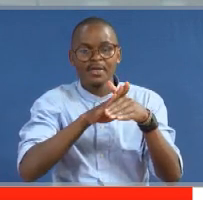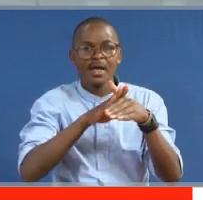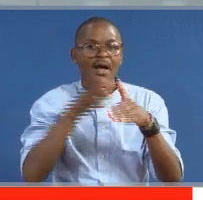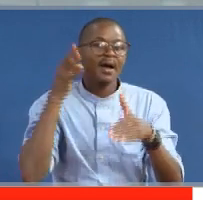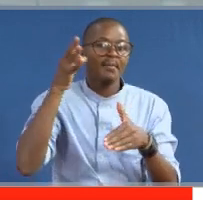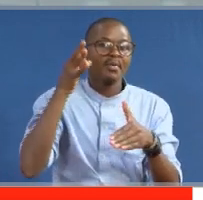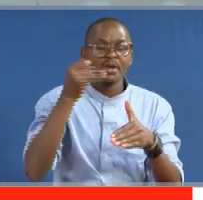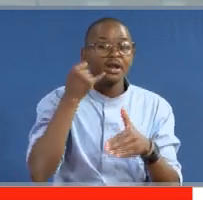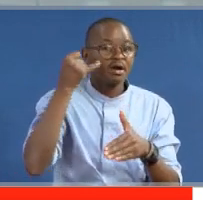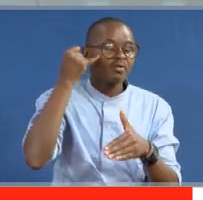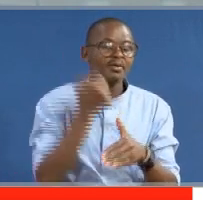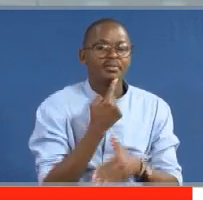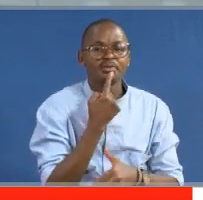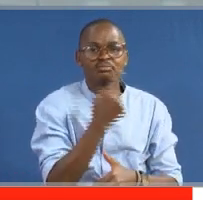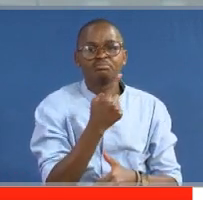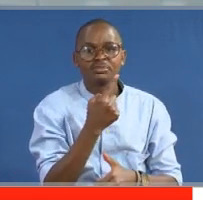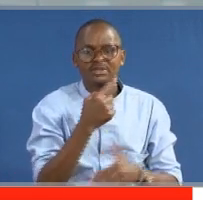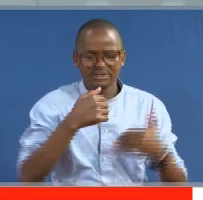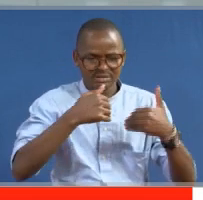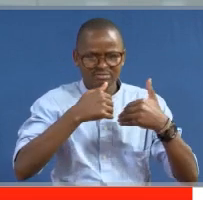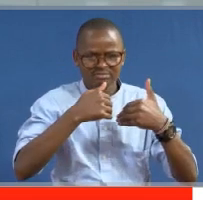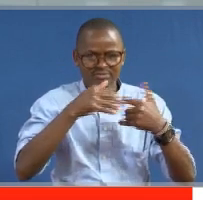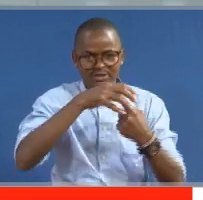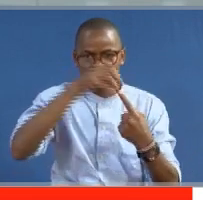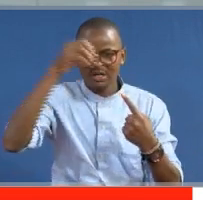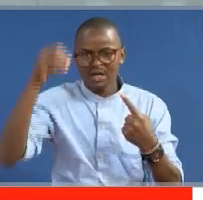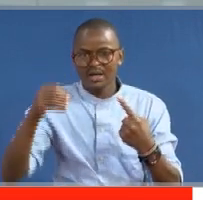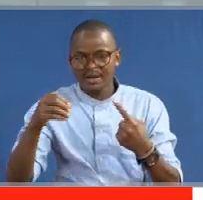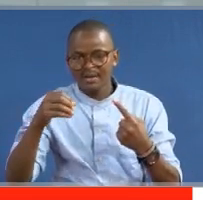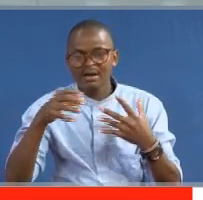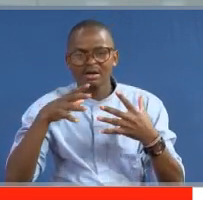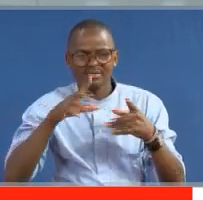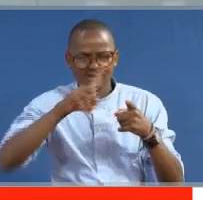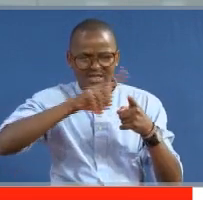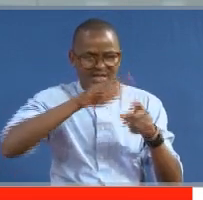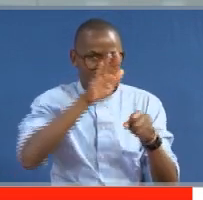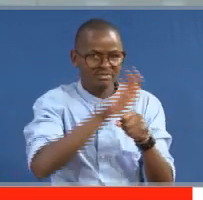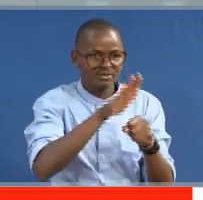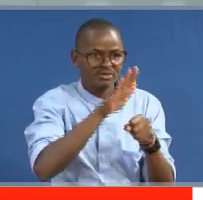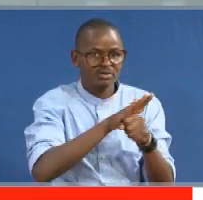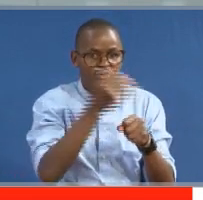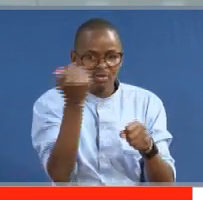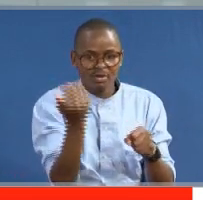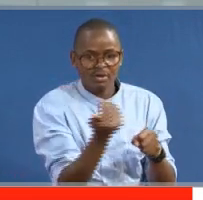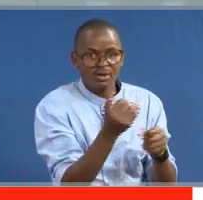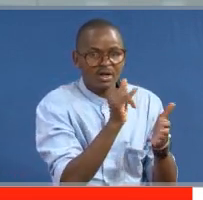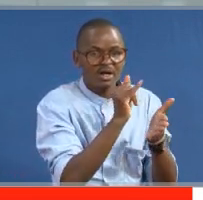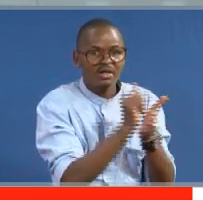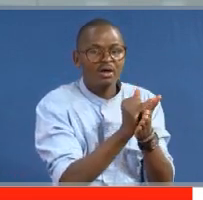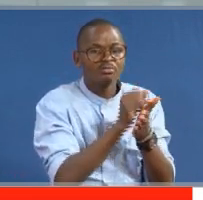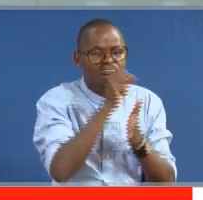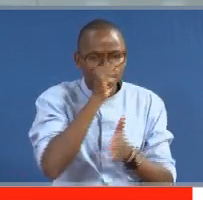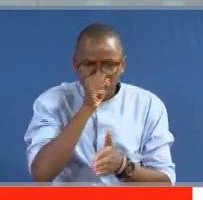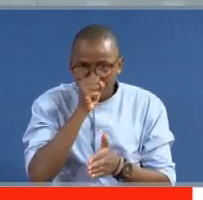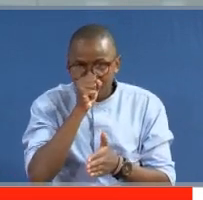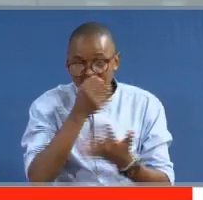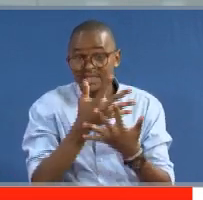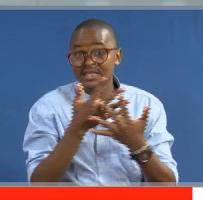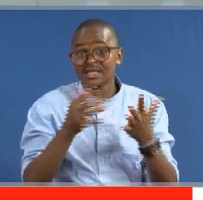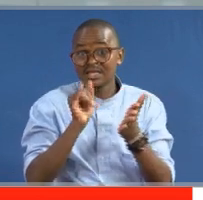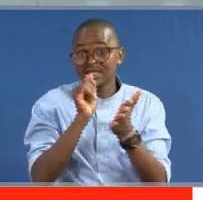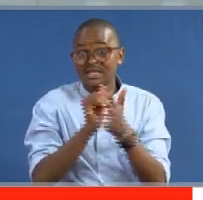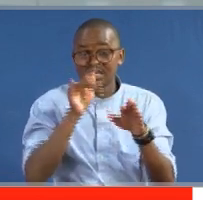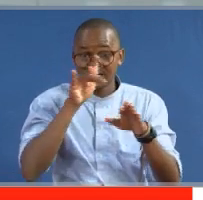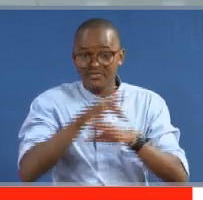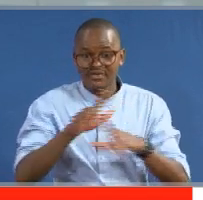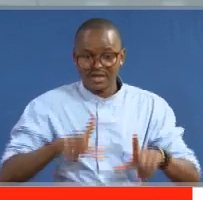wachungaji la Nakuru, wamesema kuwa kutengana kwa wazazi kumesababisha ongezeko la idadi ya watoto wanao randaranda mitaani, jambo ambalo